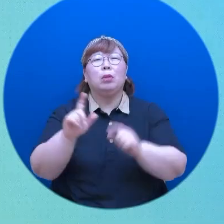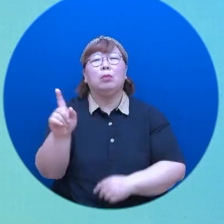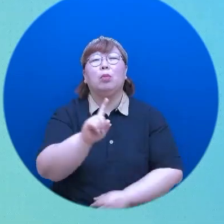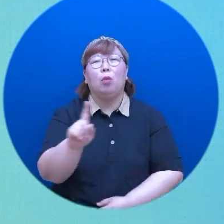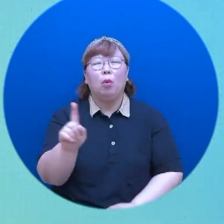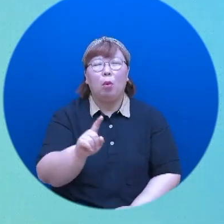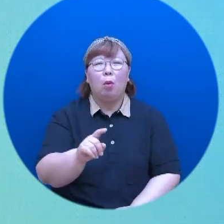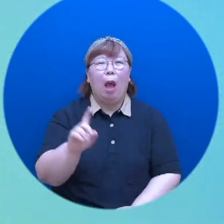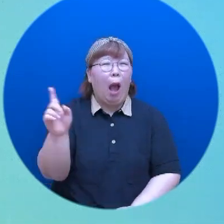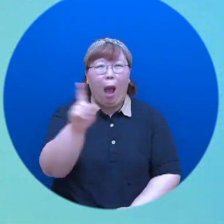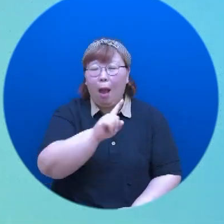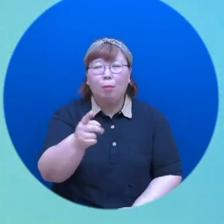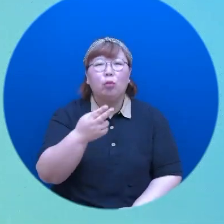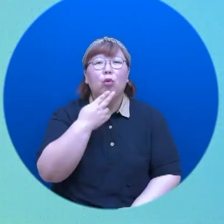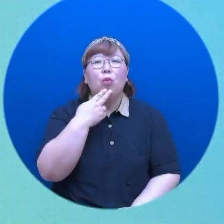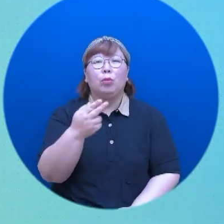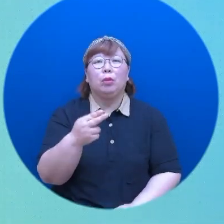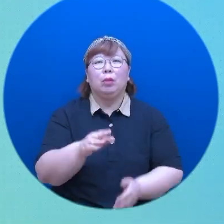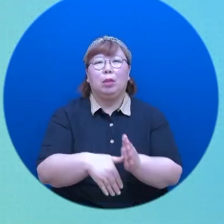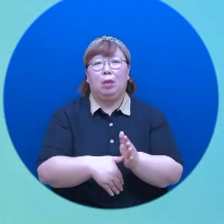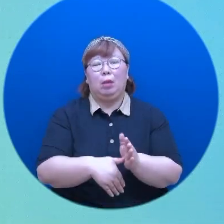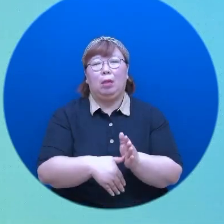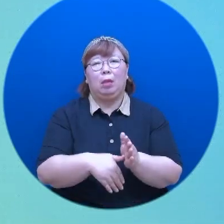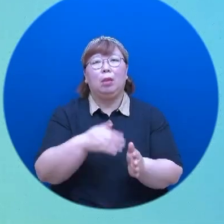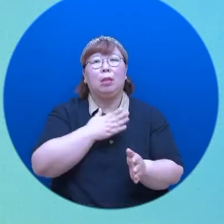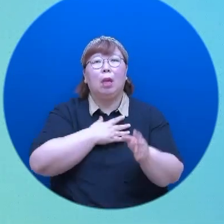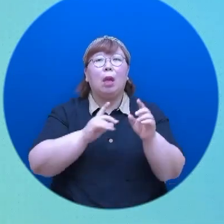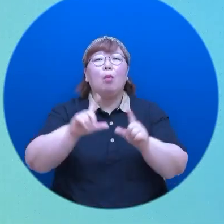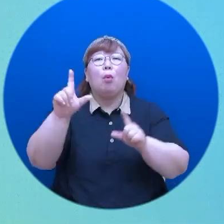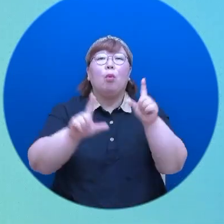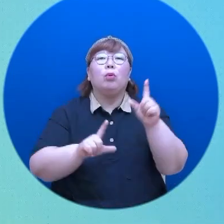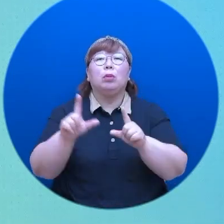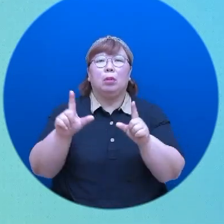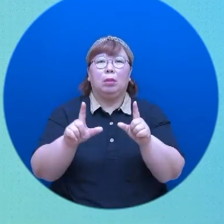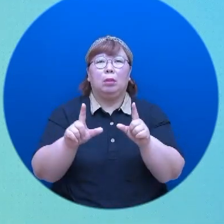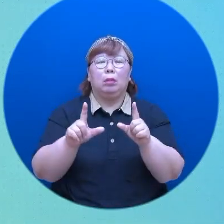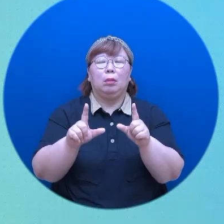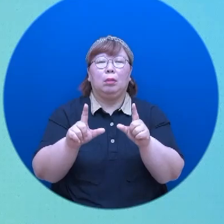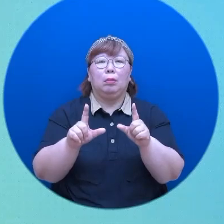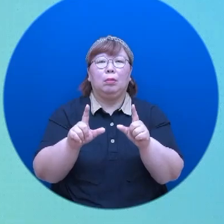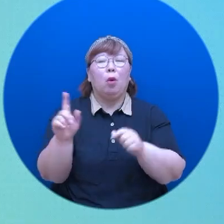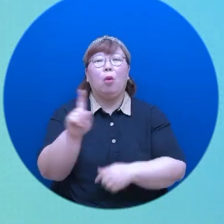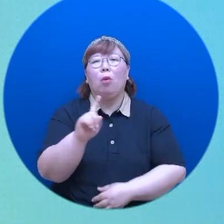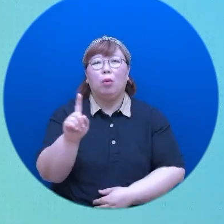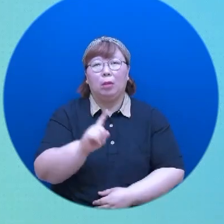아무도 없을 때 나는 어떤 모습으로 살아가는가?